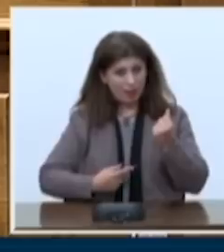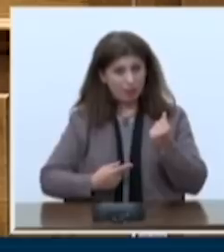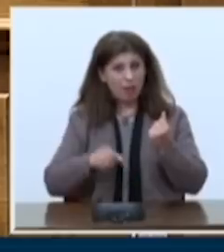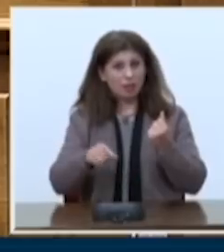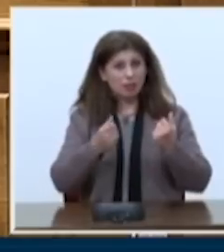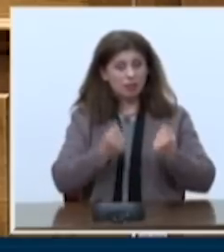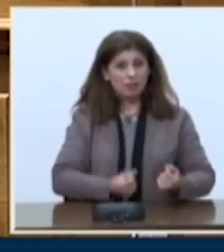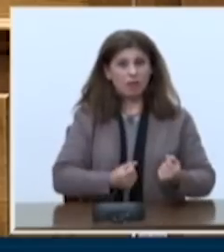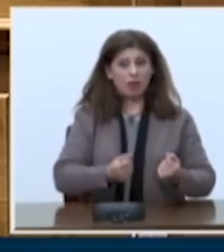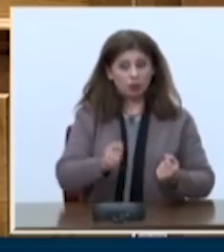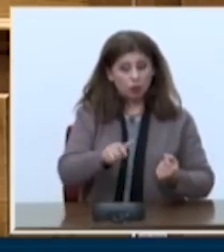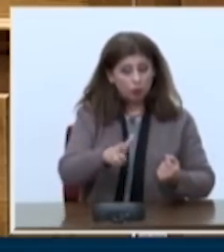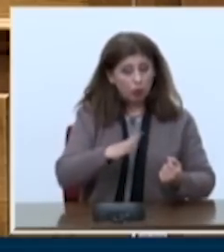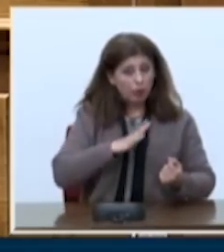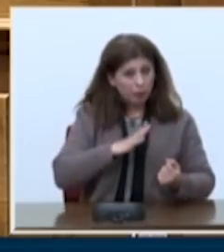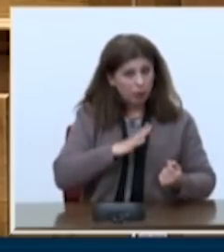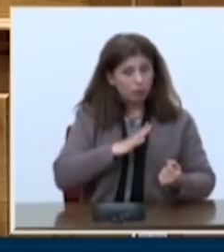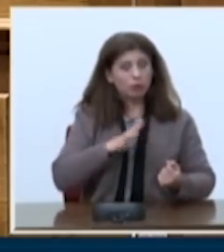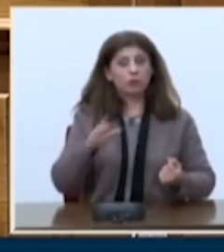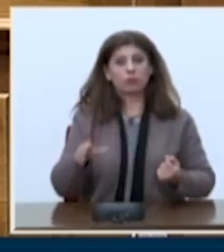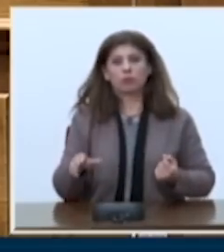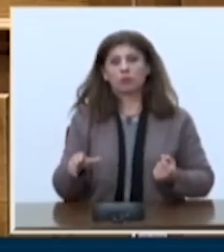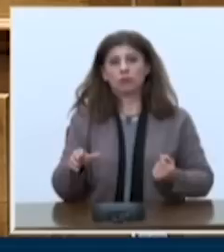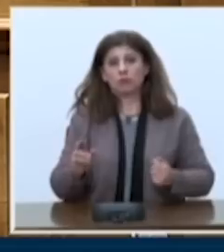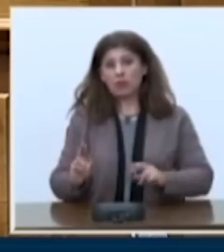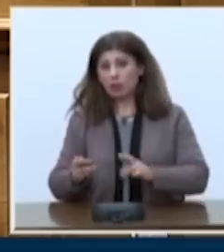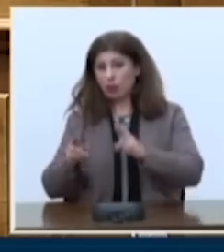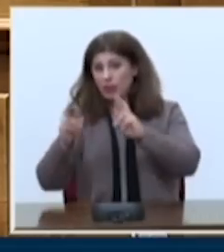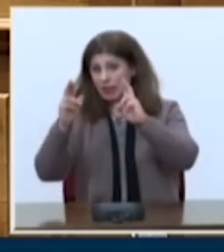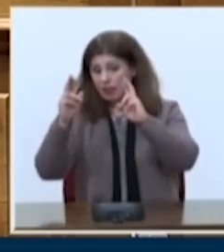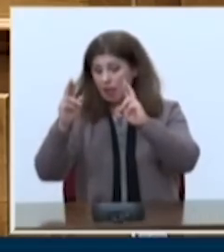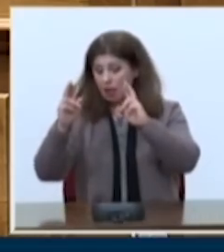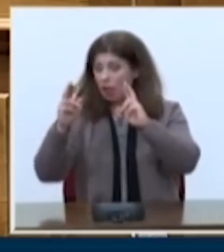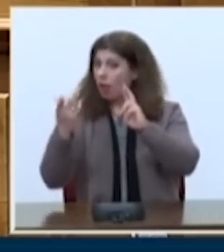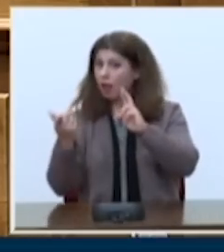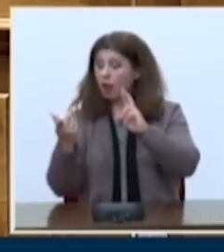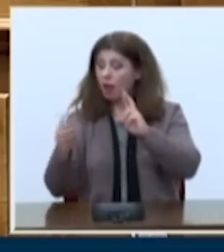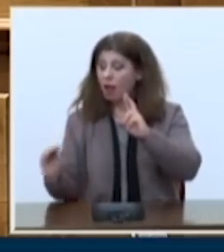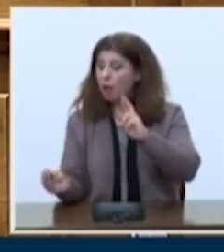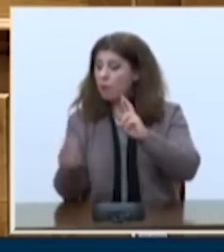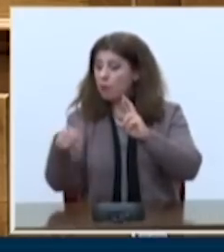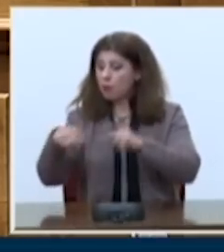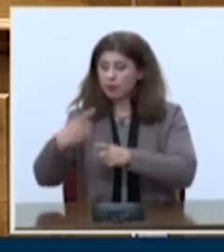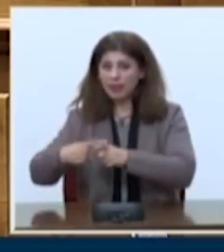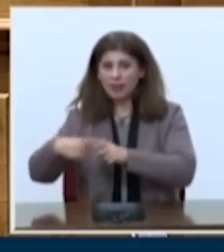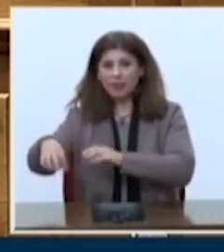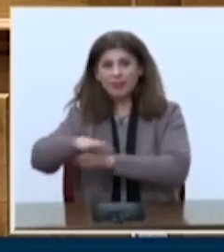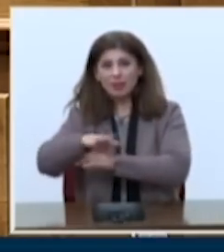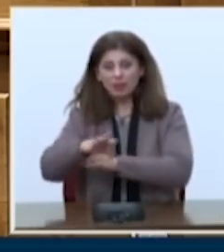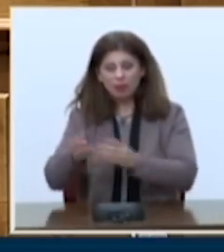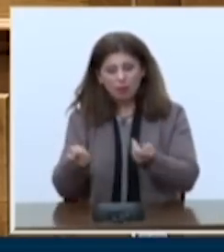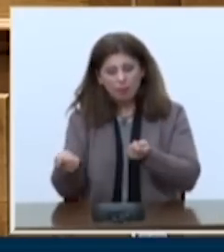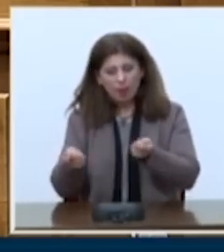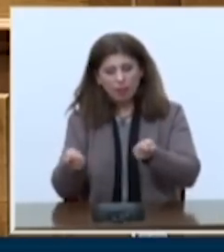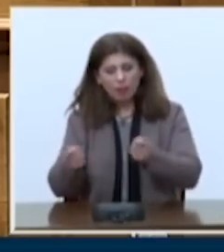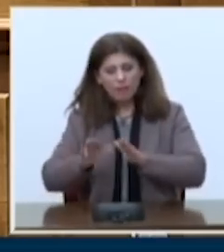βάρος των λαϊκών οικοκυριών, όσο και των ενεργειακών πηγών της χώρας, σχεδιάστηκε, μεθοδεύτηκε βήμα